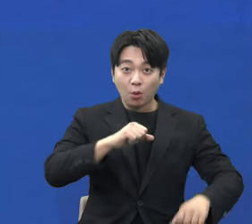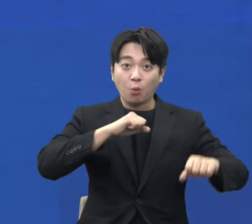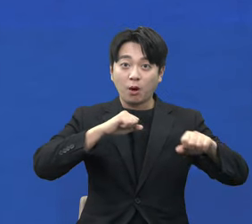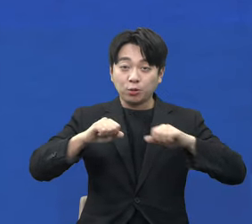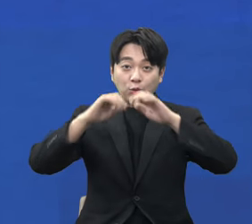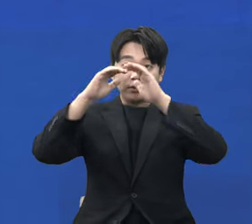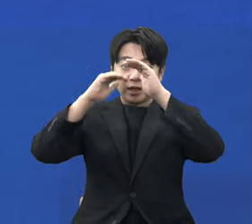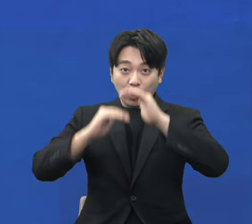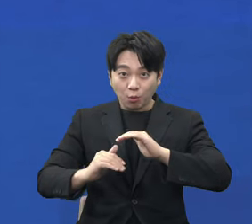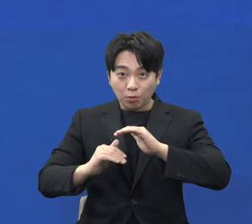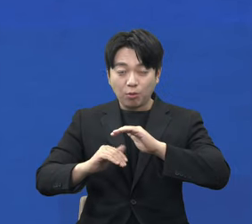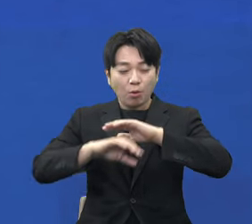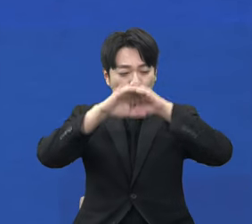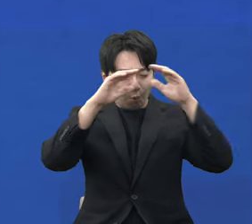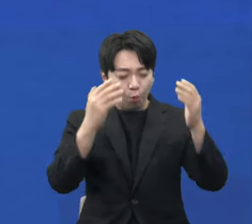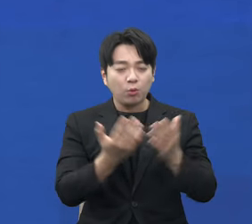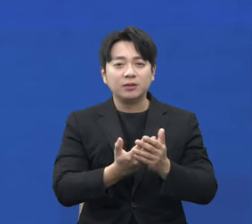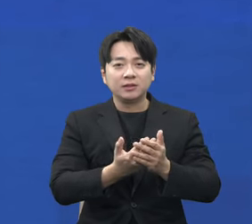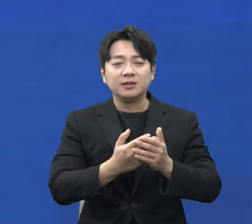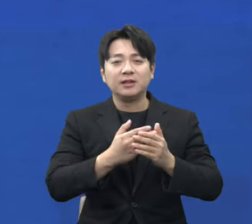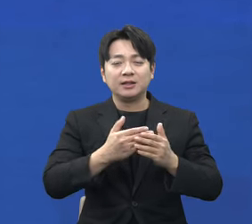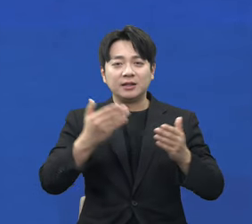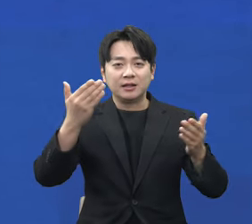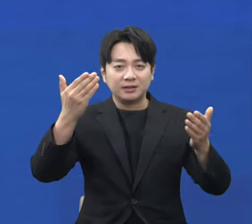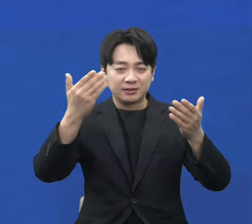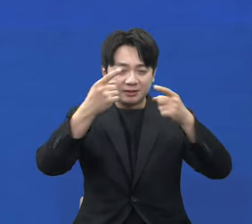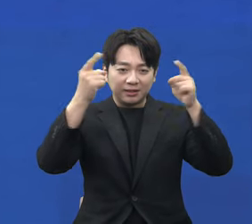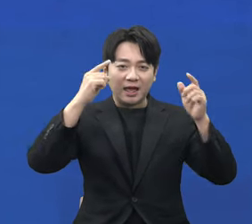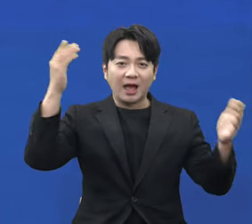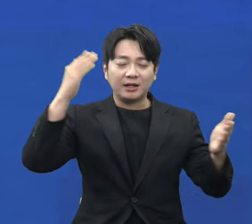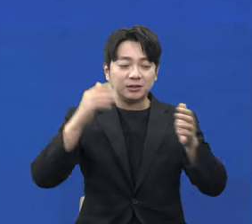당원들에게 공유하고 시상하겠습니다.